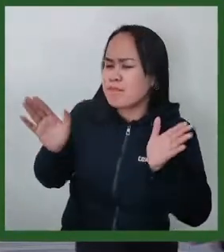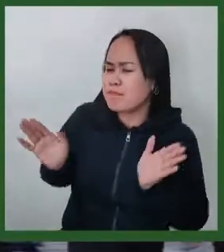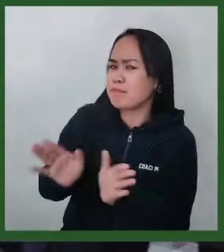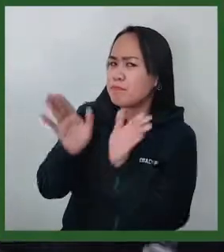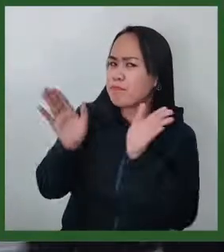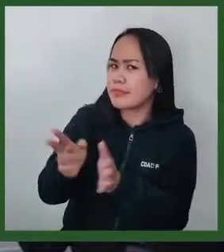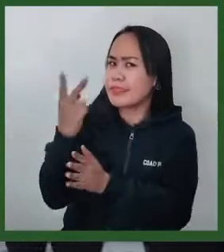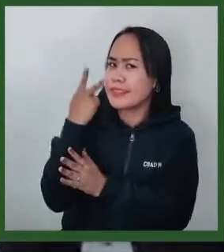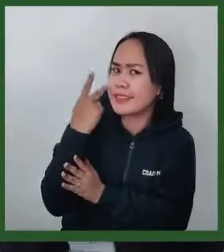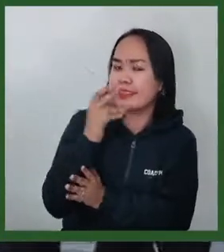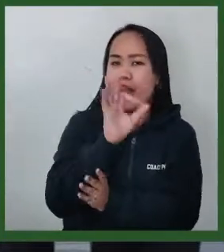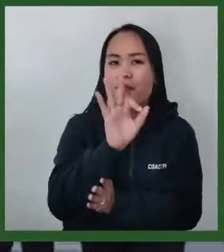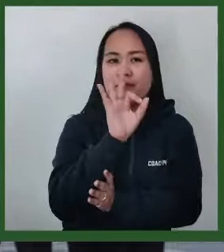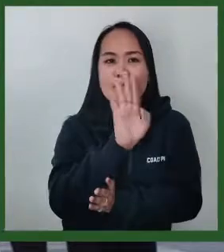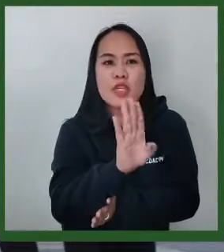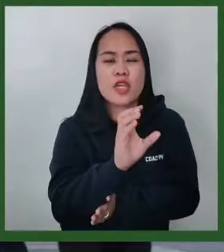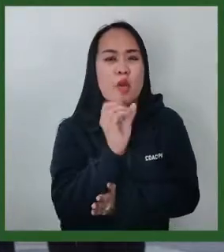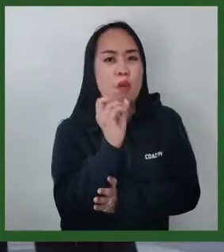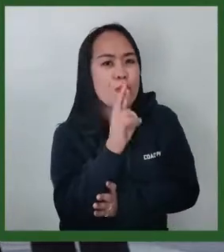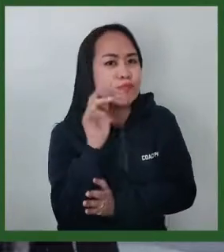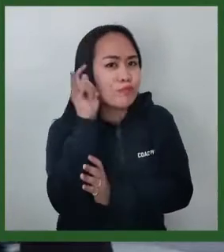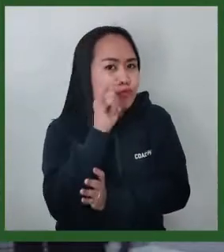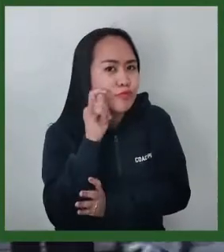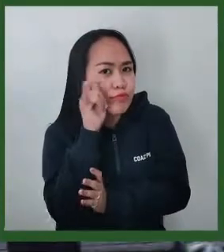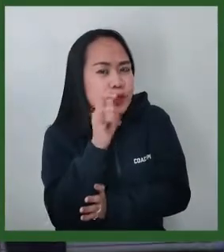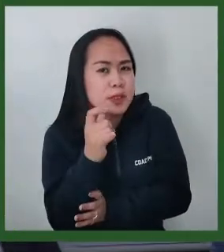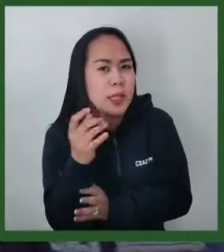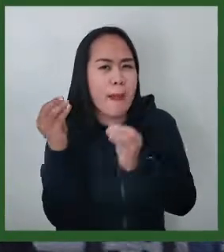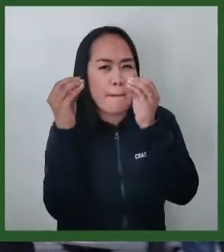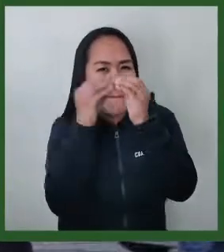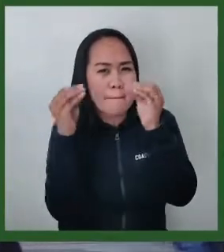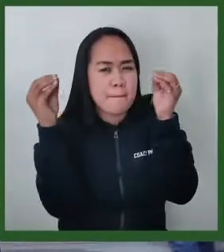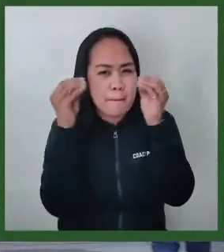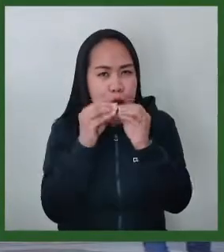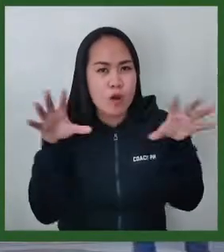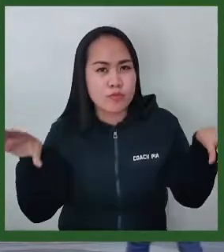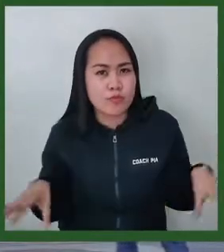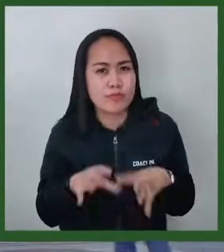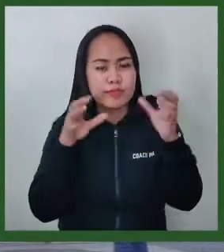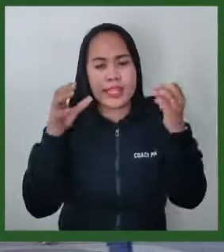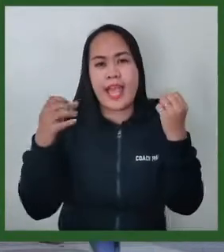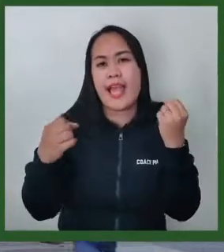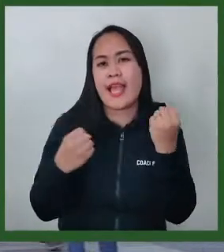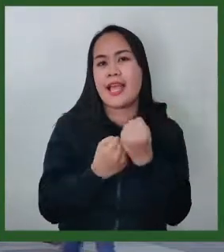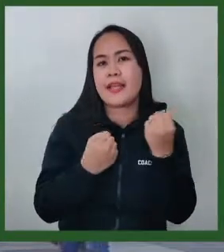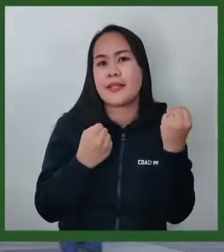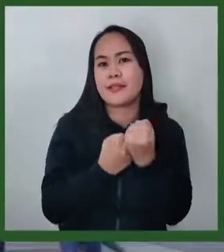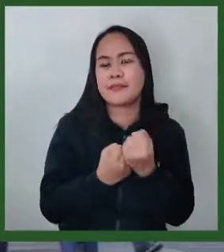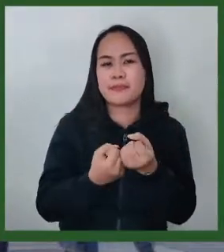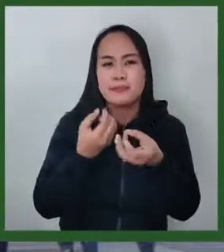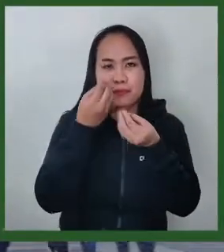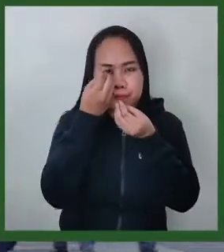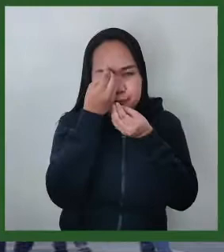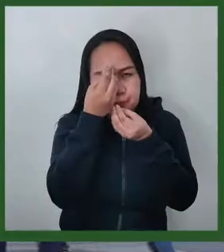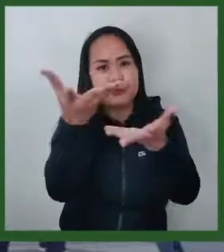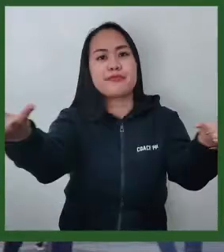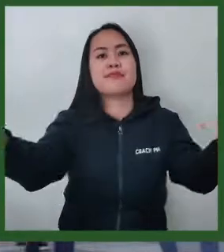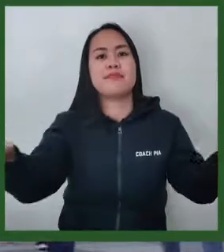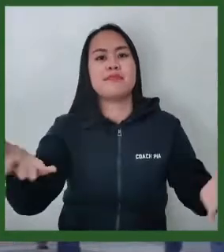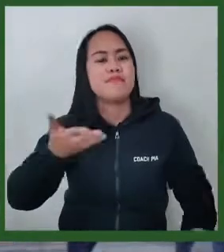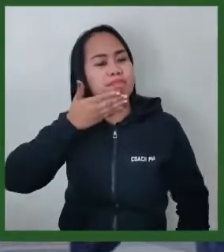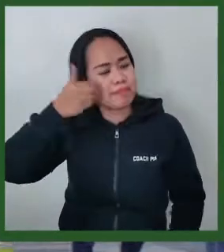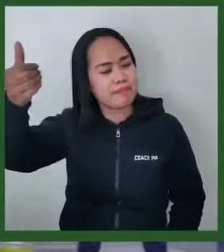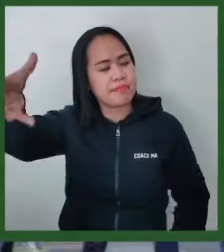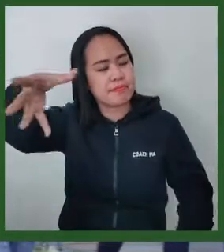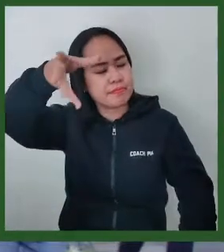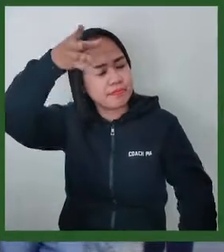mga Facebook pages. Let's be more proactive sa pag in being informed, no? Sabi nga natin, hindi sa lahat ng